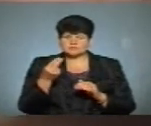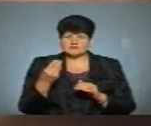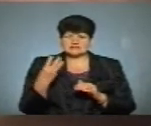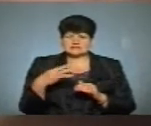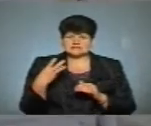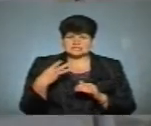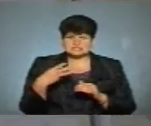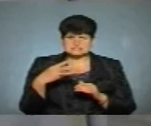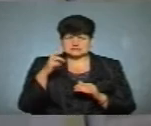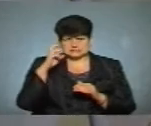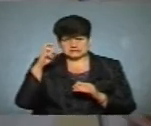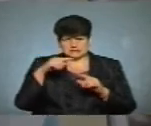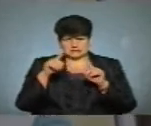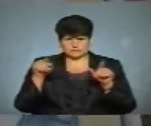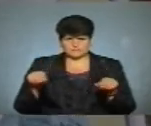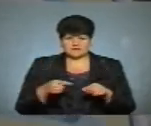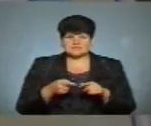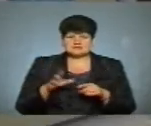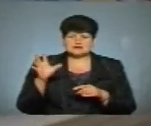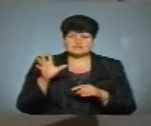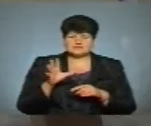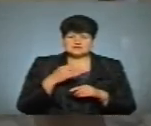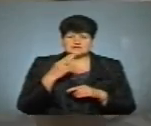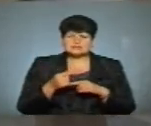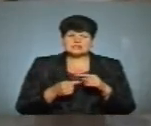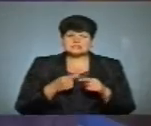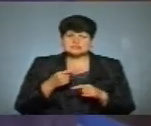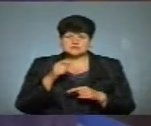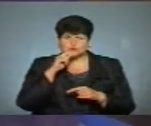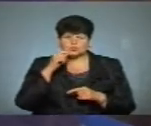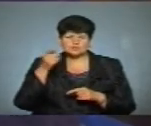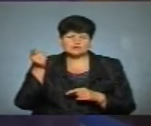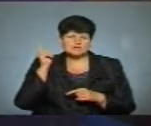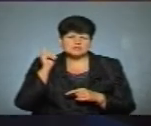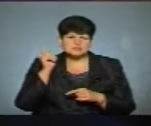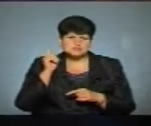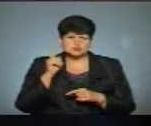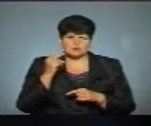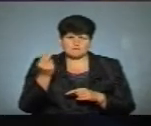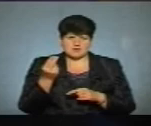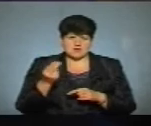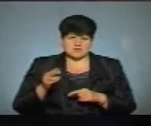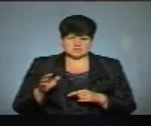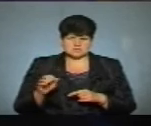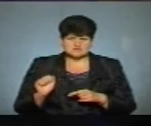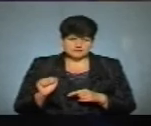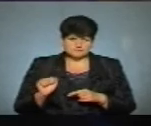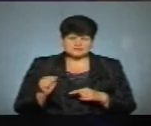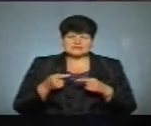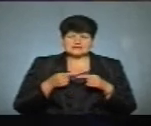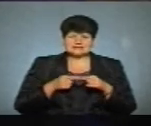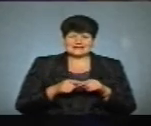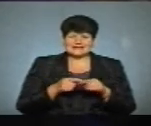образів. Це все дотримується традиції українського давнього малярства, візантійське малярство, тобто